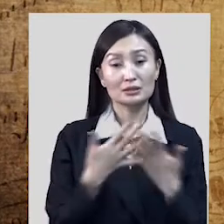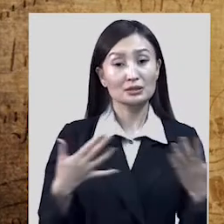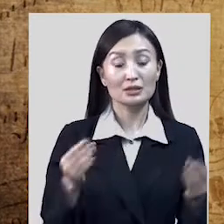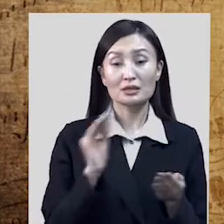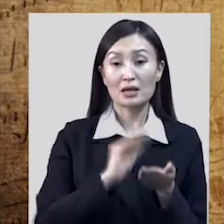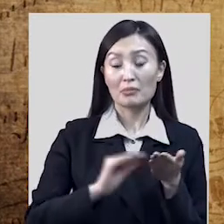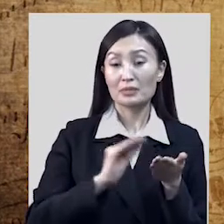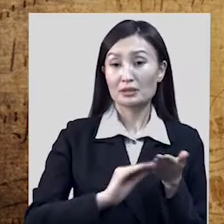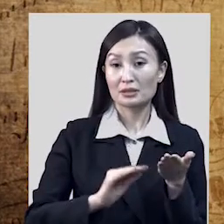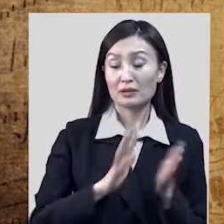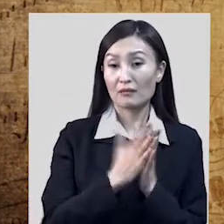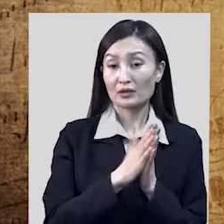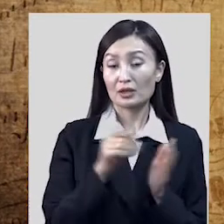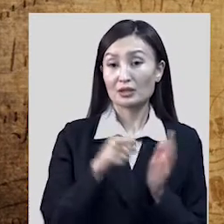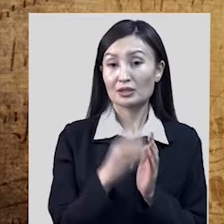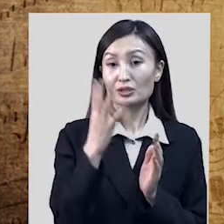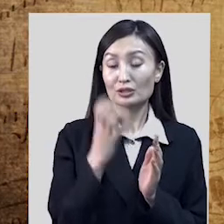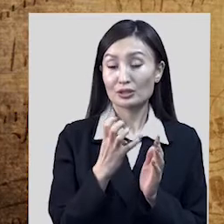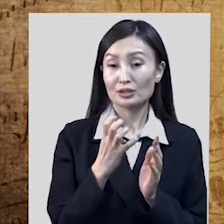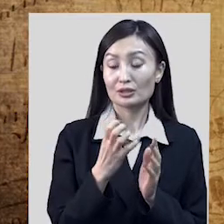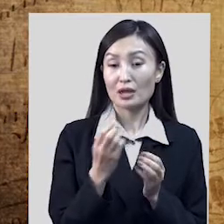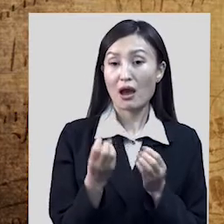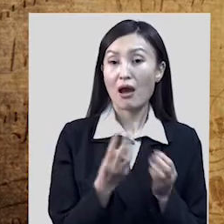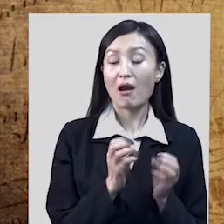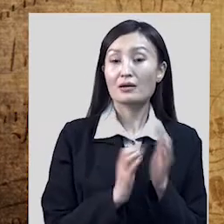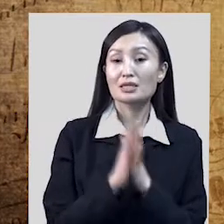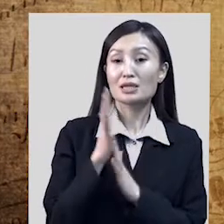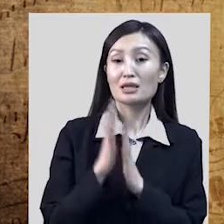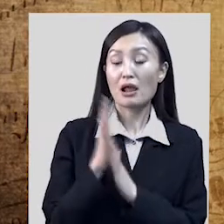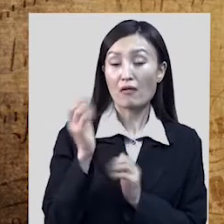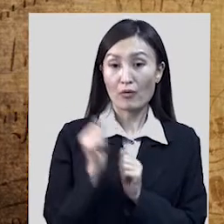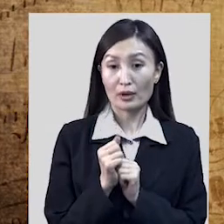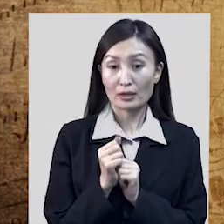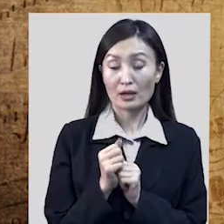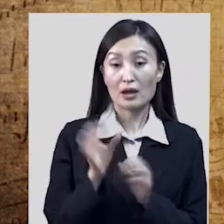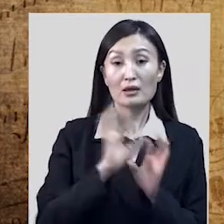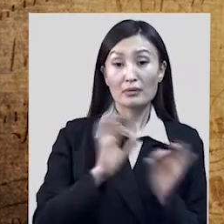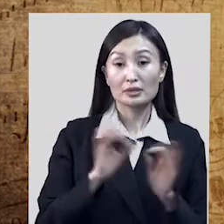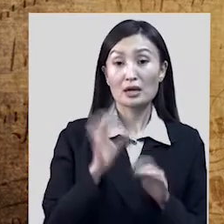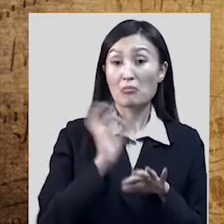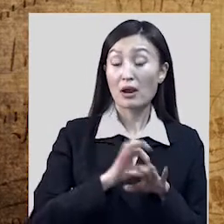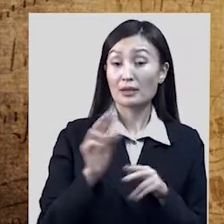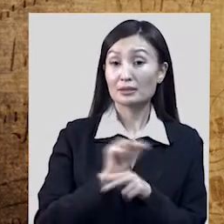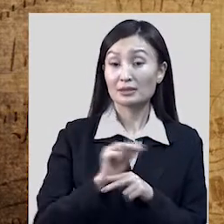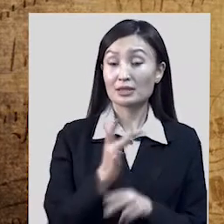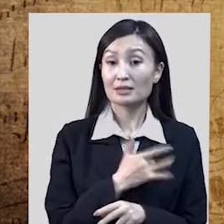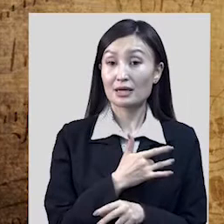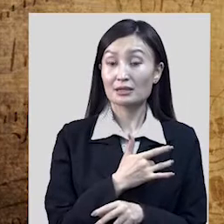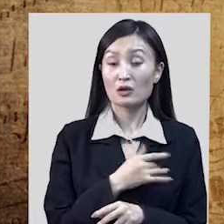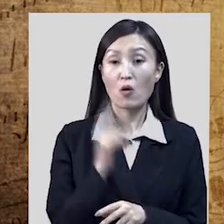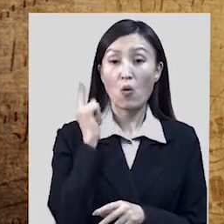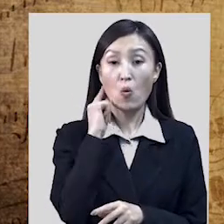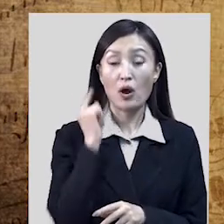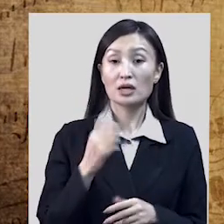описано в каноне 1400 растительного происхождения автор дает описание болезней и лечения сердца